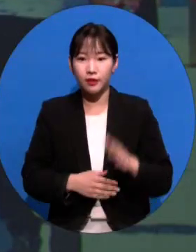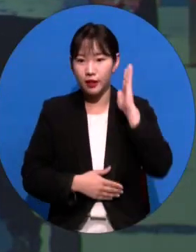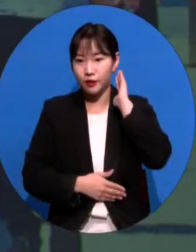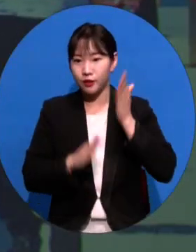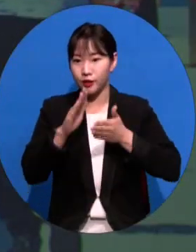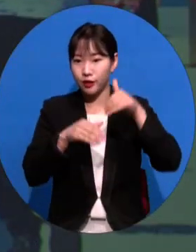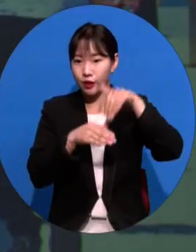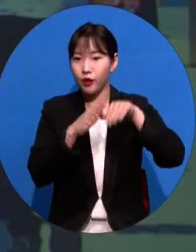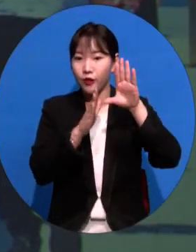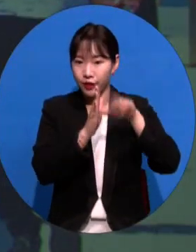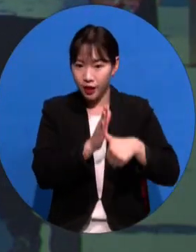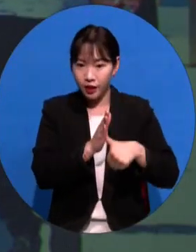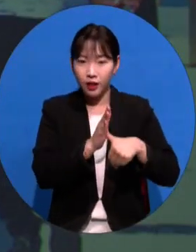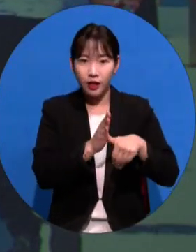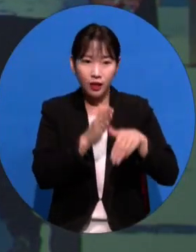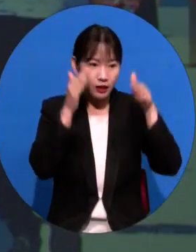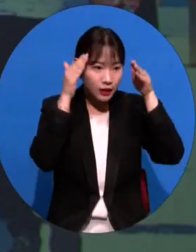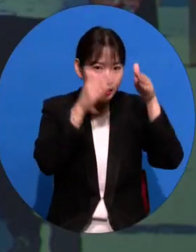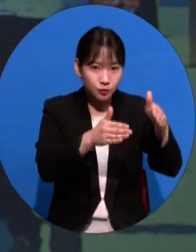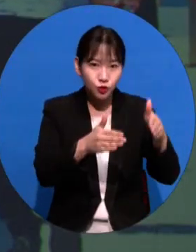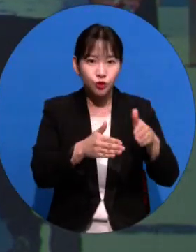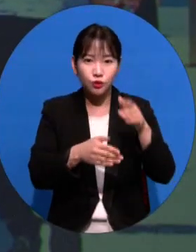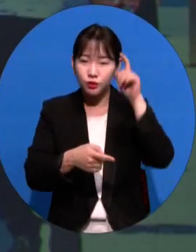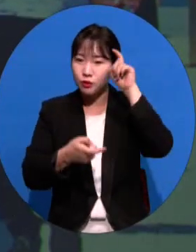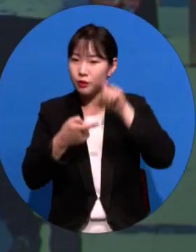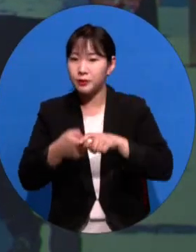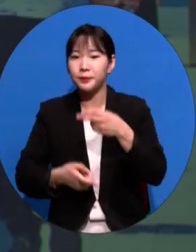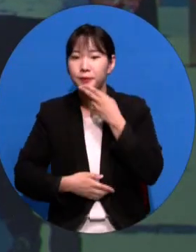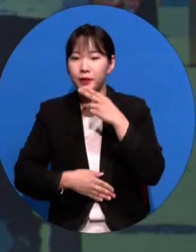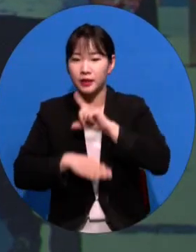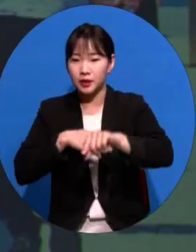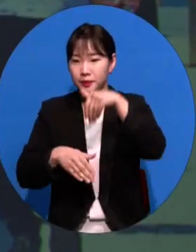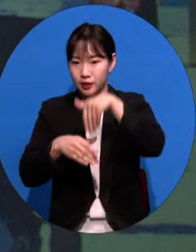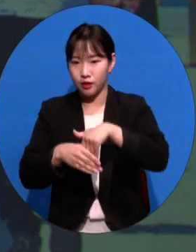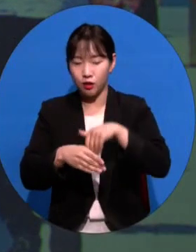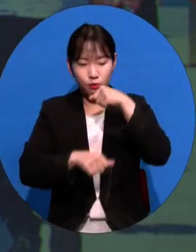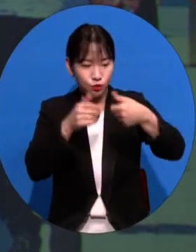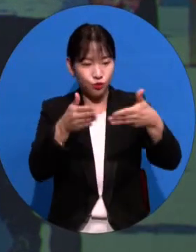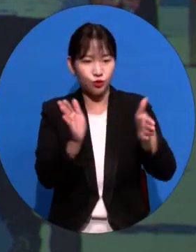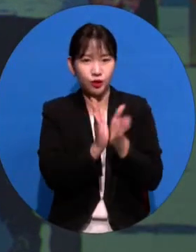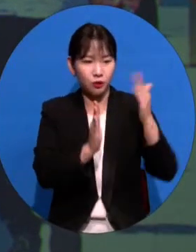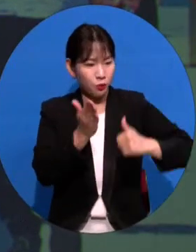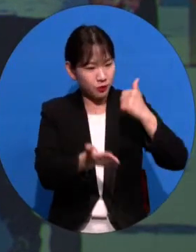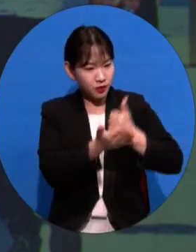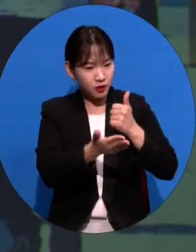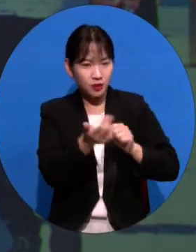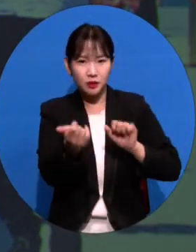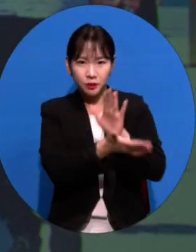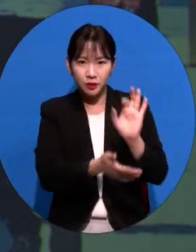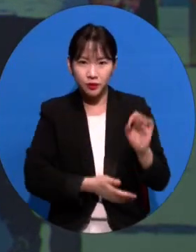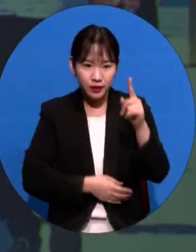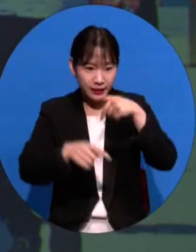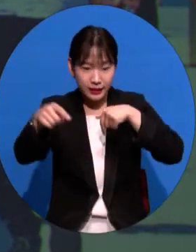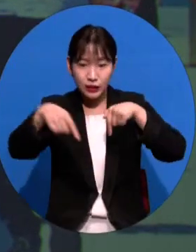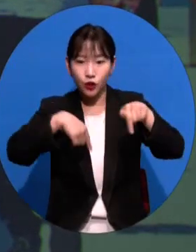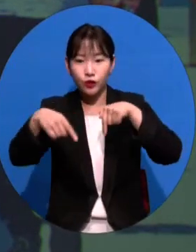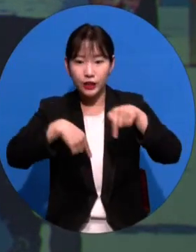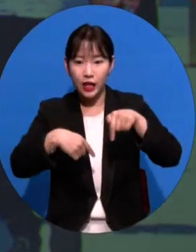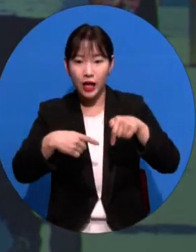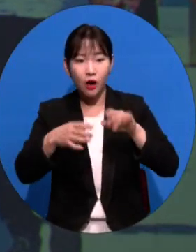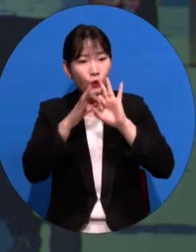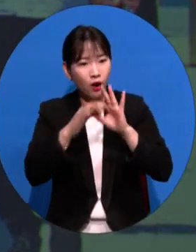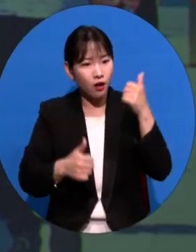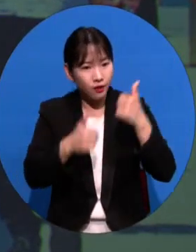대통령 선거 때문에 관심 밖으로 밀려났던 지방선거가 민주당의 공천 파동 에 정책 태교는 아예 찾아볼 수 없는